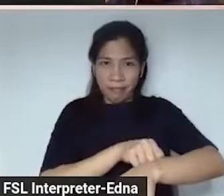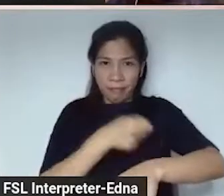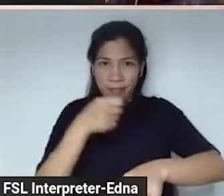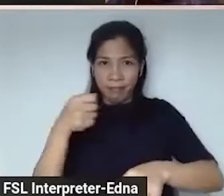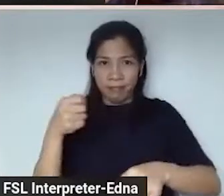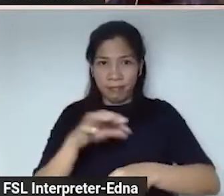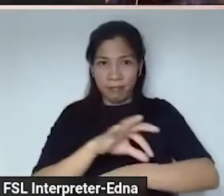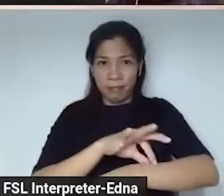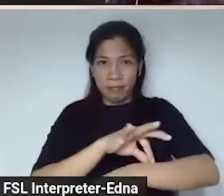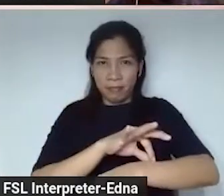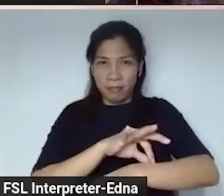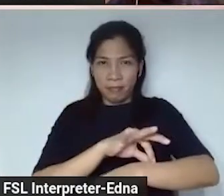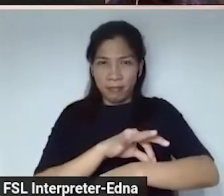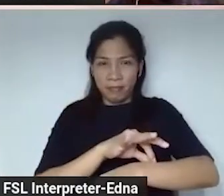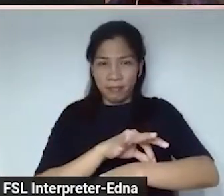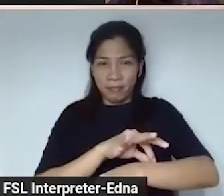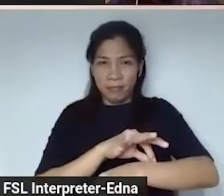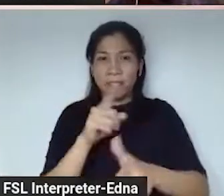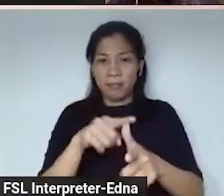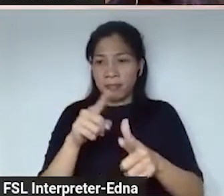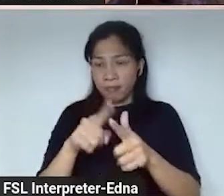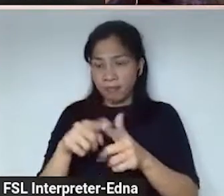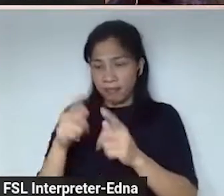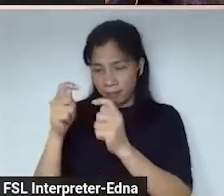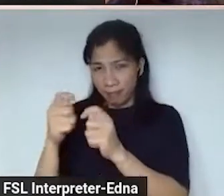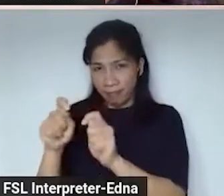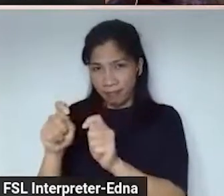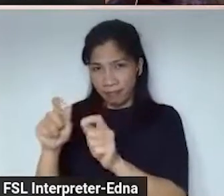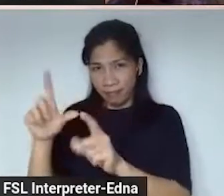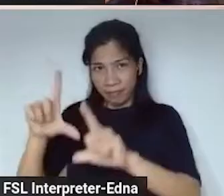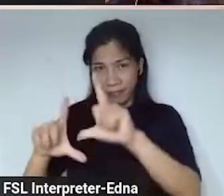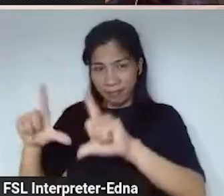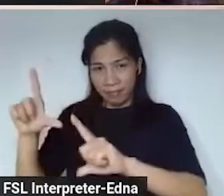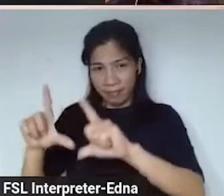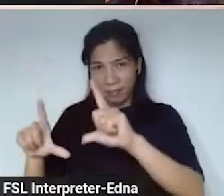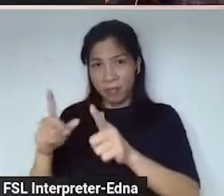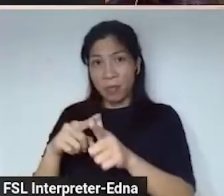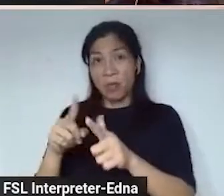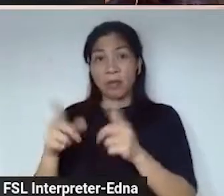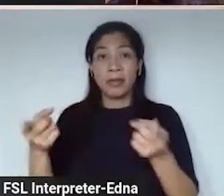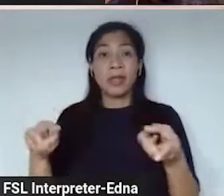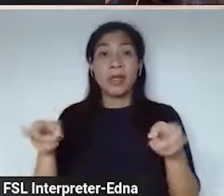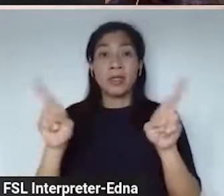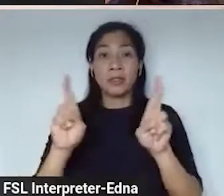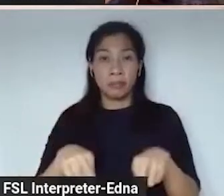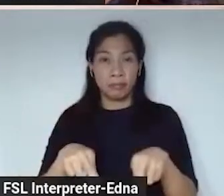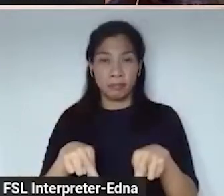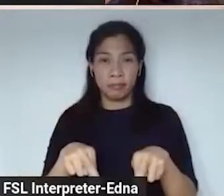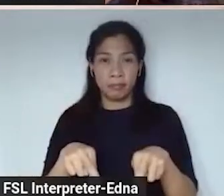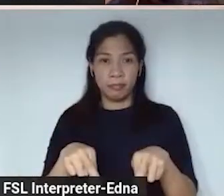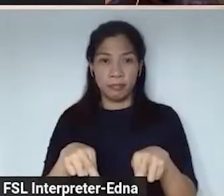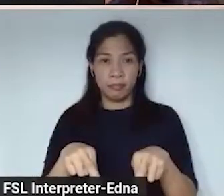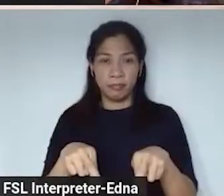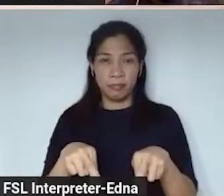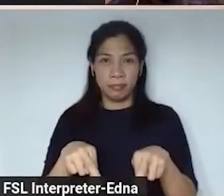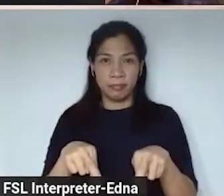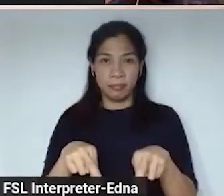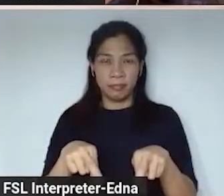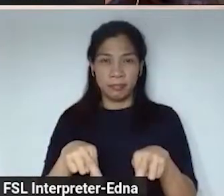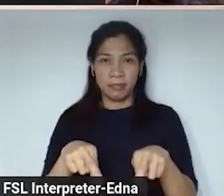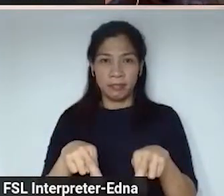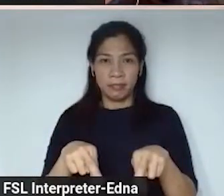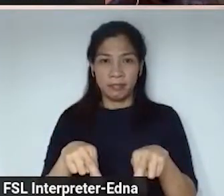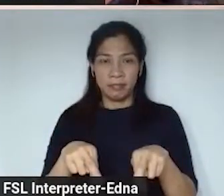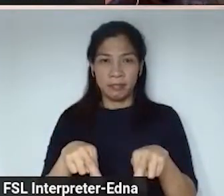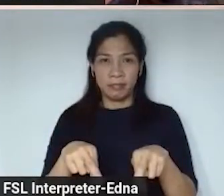of your muscle, then they will test it. And ang outcome nga nung laboratory test na yon, nung kumuha ng muscle